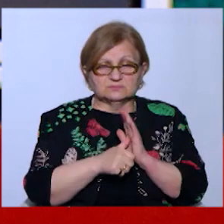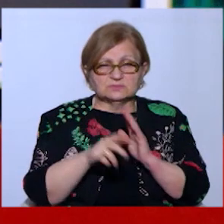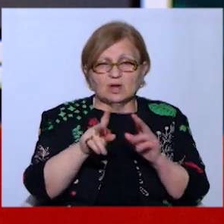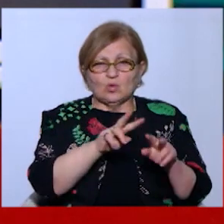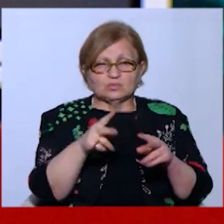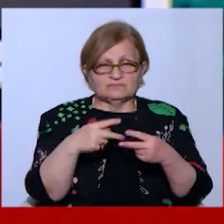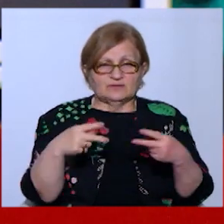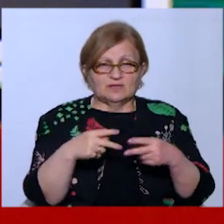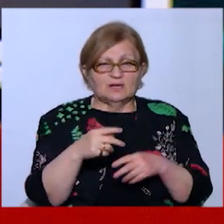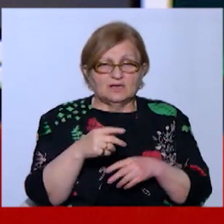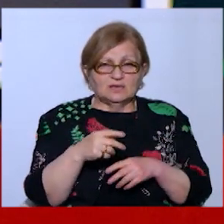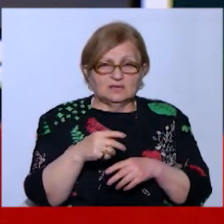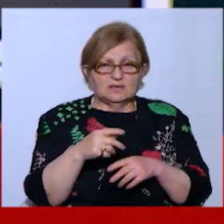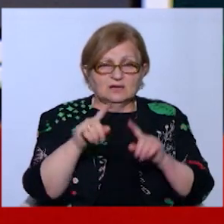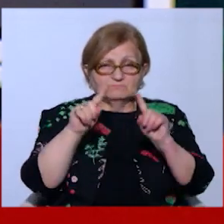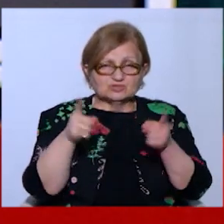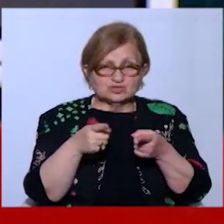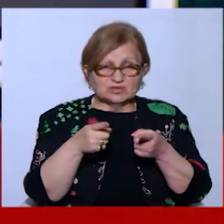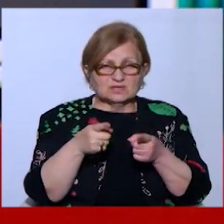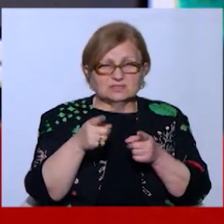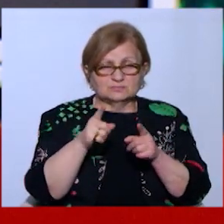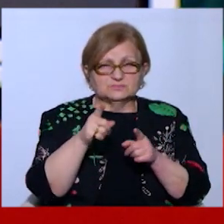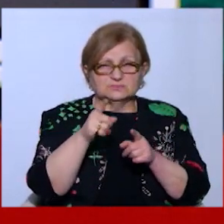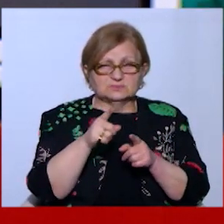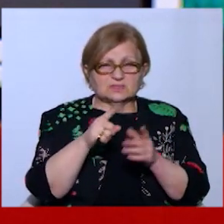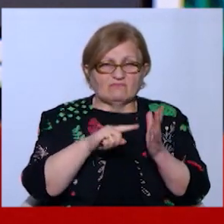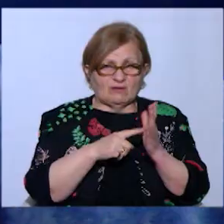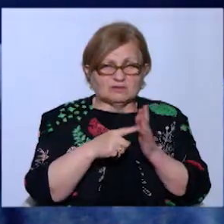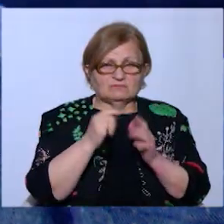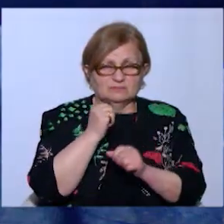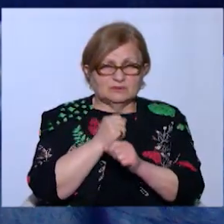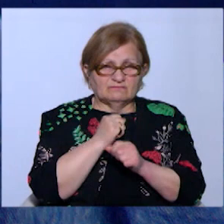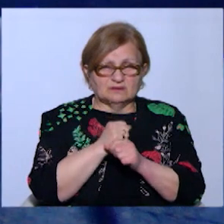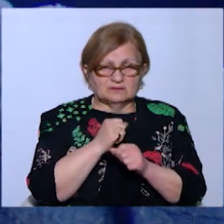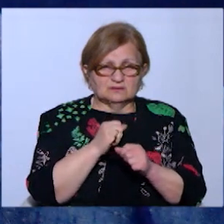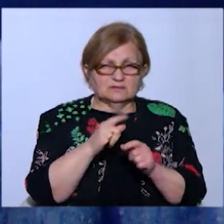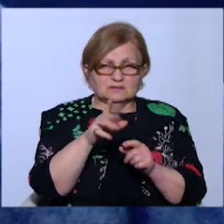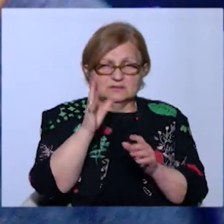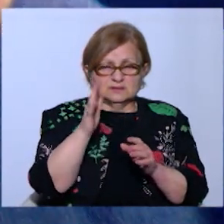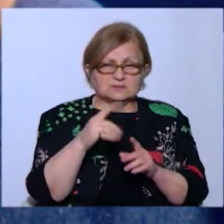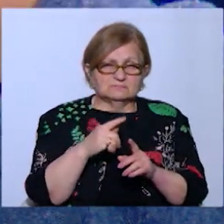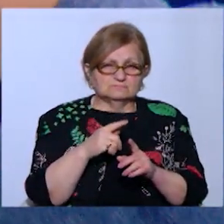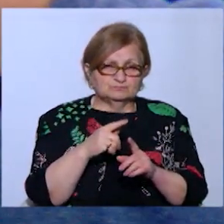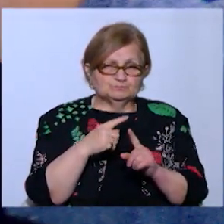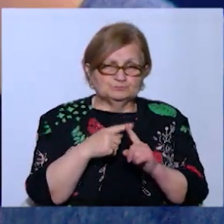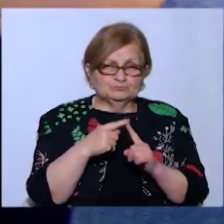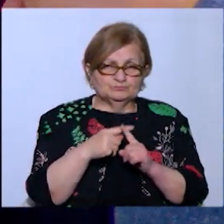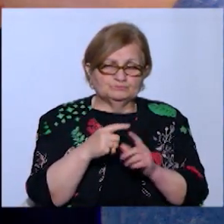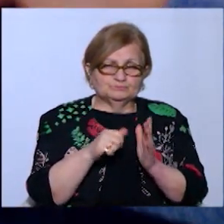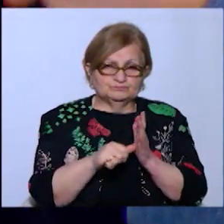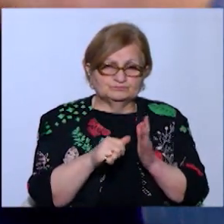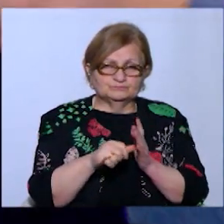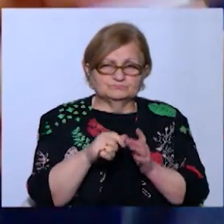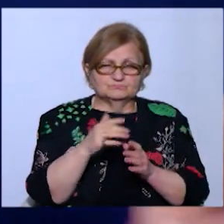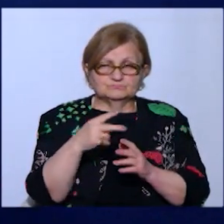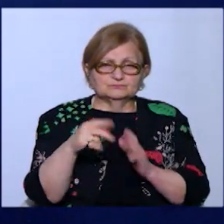არგუმენტები. ბარემ ჩხილებსაც გავხსნი x კვადრატ - 6x + 10x - 60